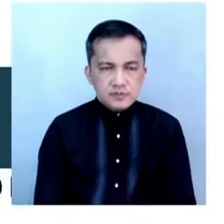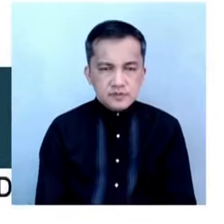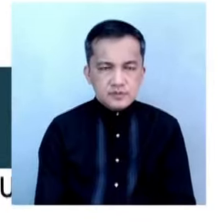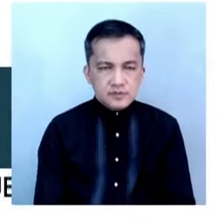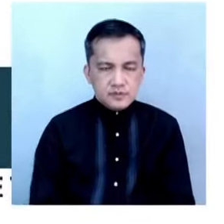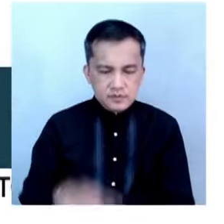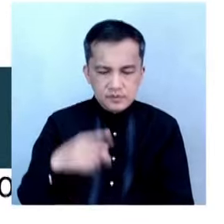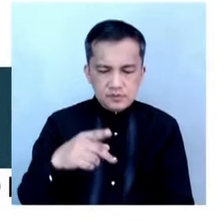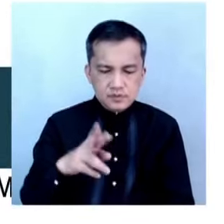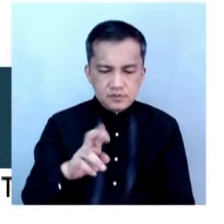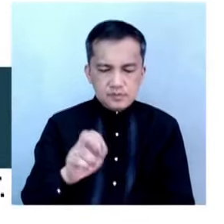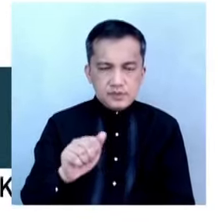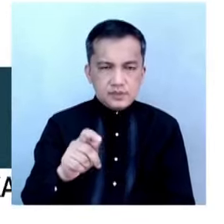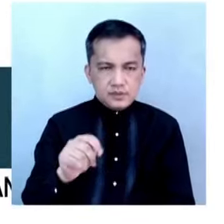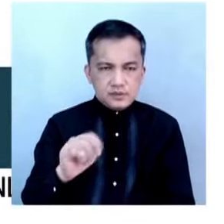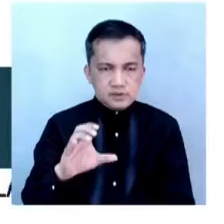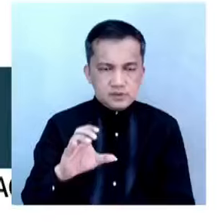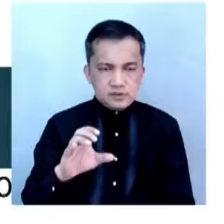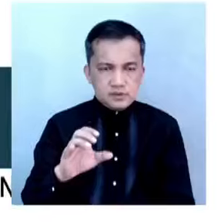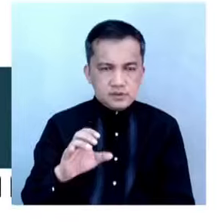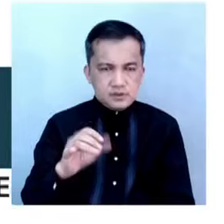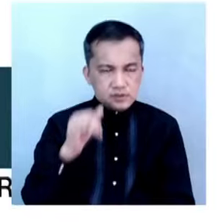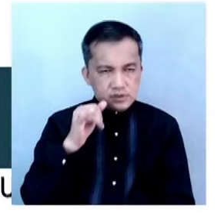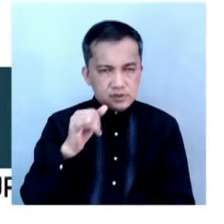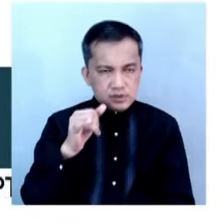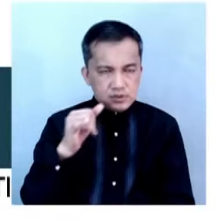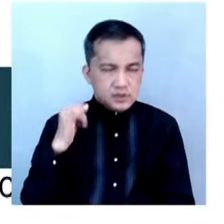Phreatic eruption po kasi yung nangyari kagabi. So